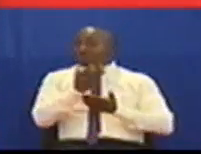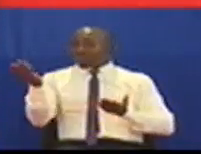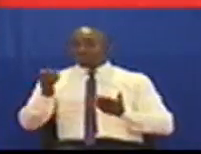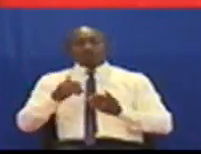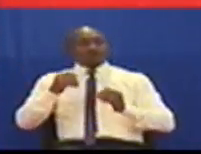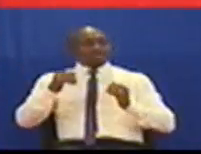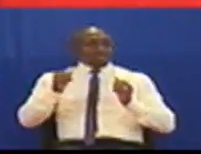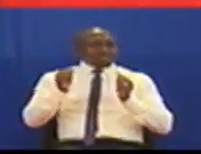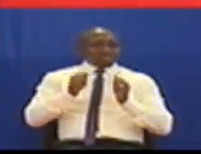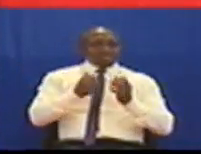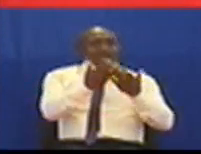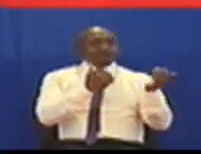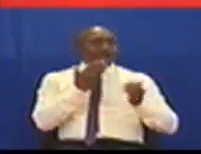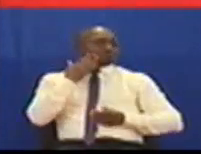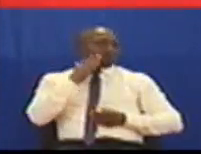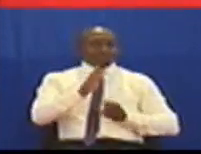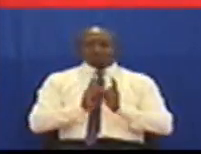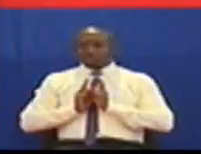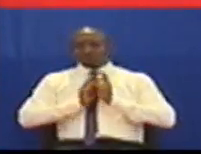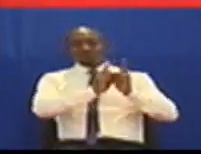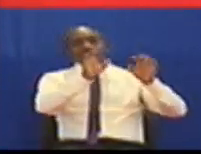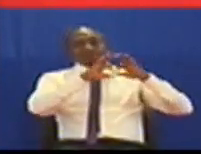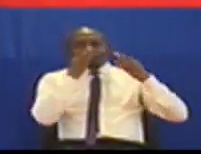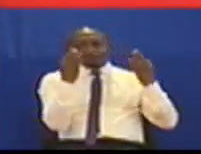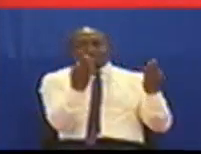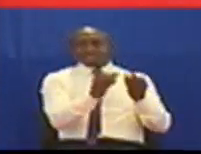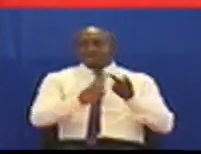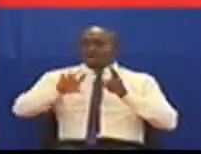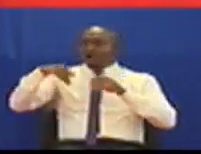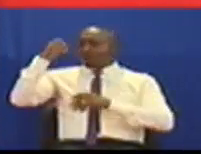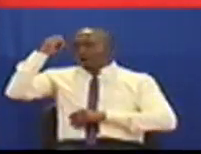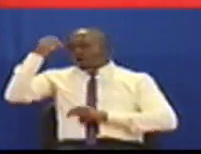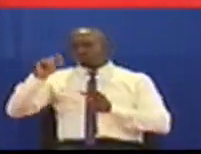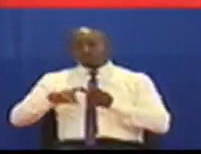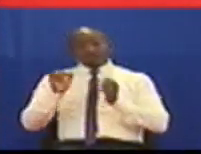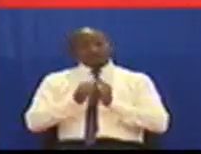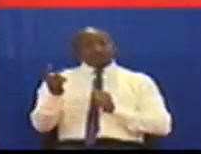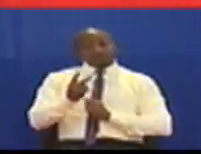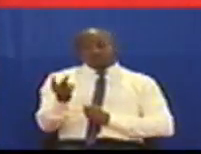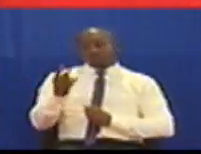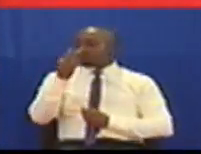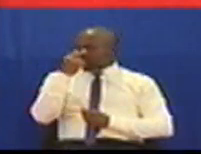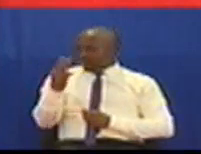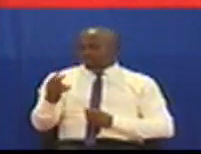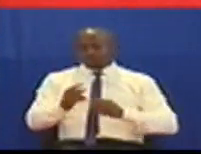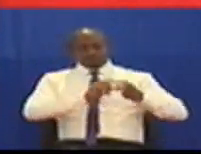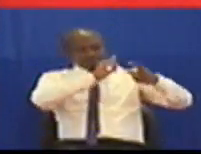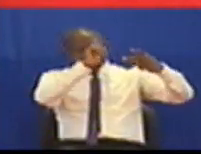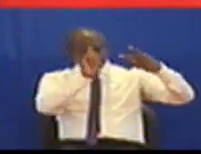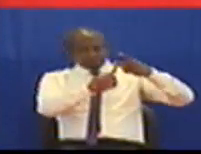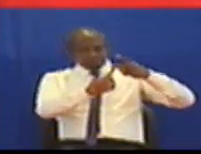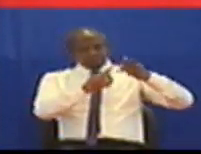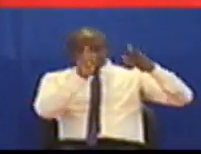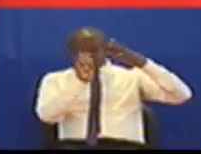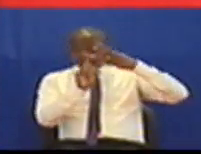genuine, anafuata familia yake na mambo ya namna hiyo. Au maradhi, naomba masuala ya mawili yaangaliwe. La pili naomba la tatu